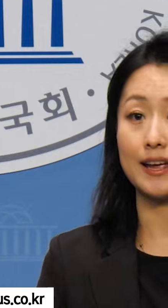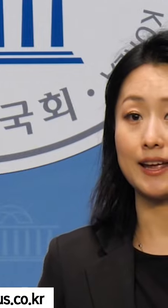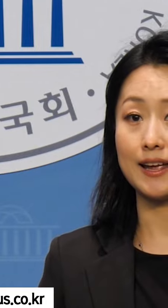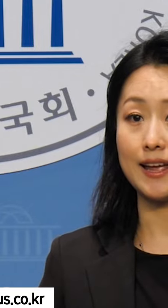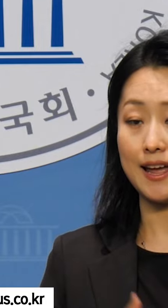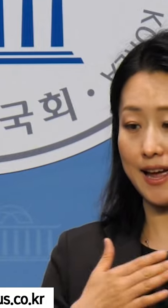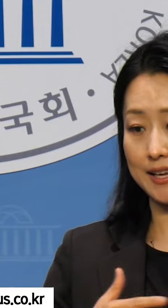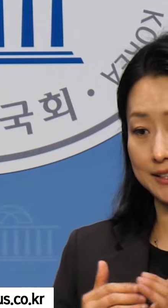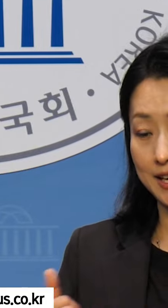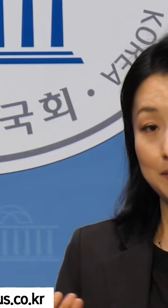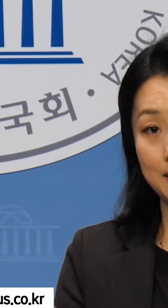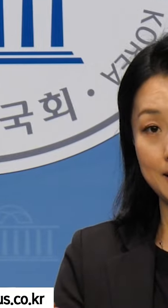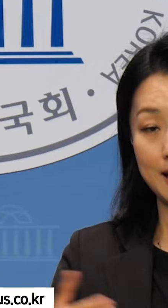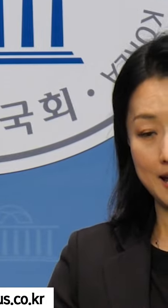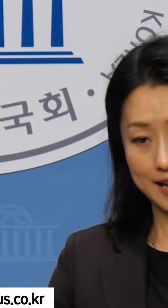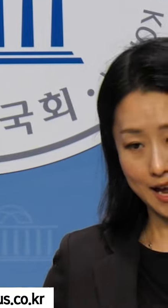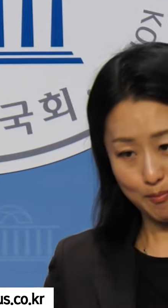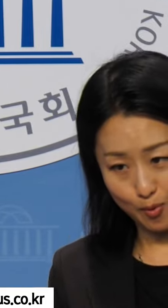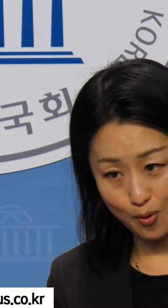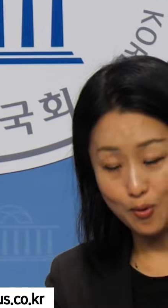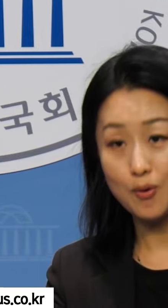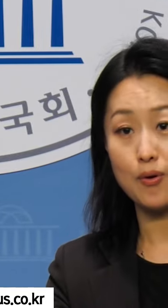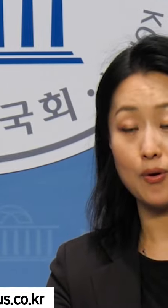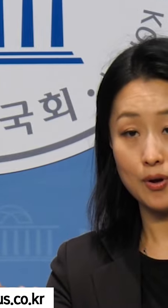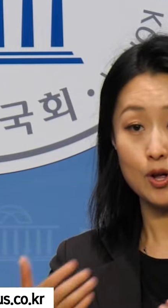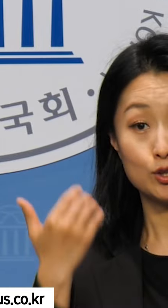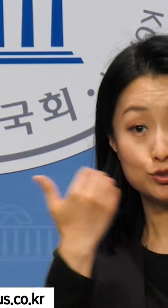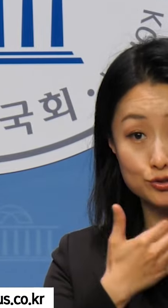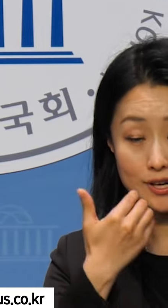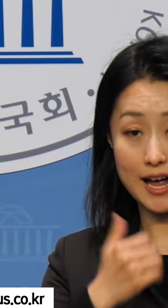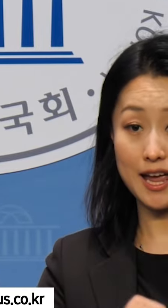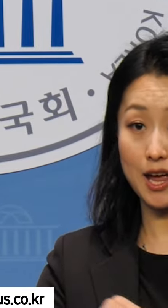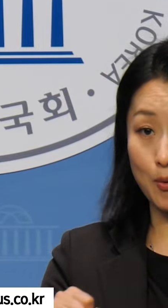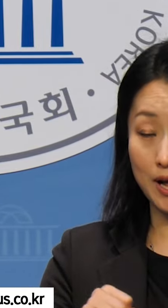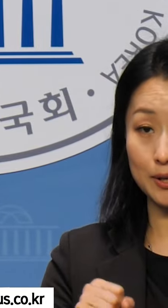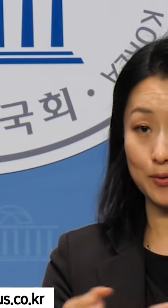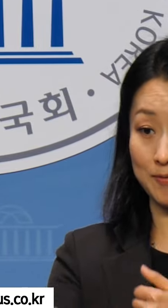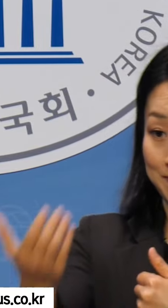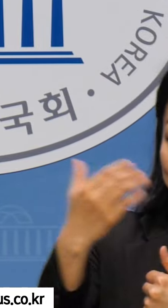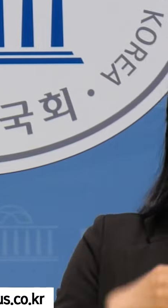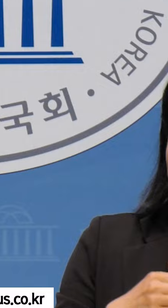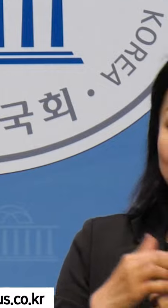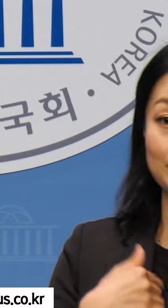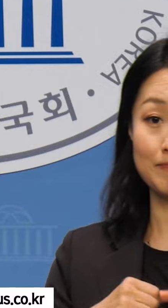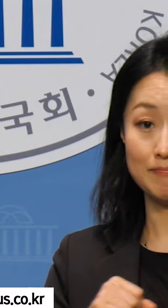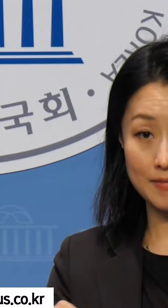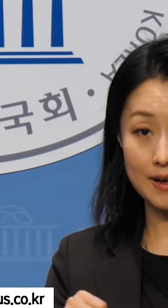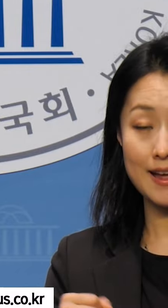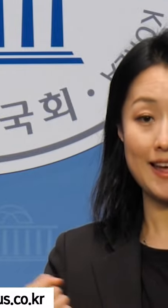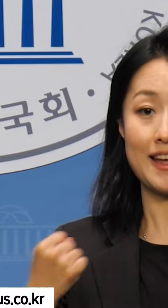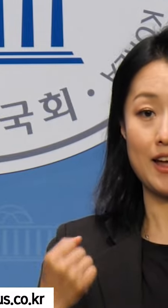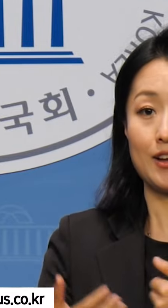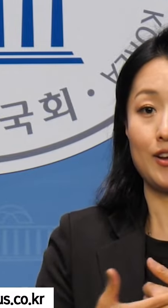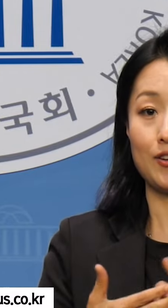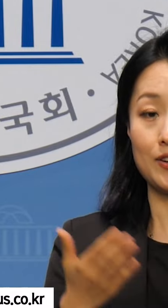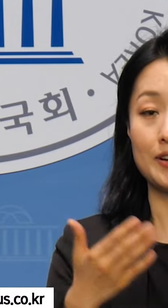모습이 걱정이었고 누군가는 해야 하지만 빛이 나지 않는 일을 도맡아 잘 해결했다는 격려이기도